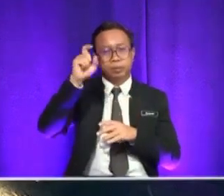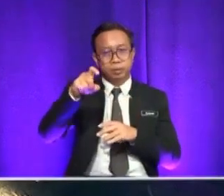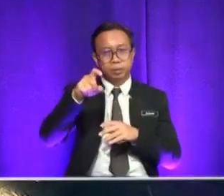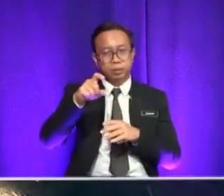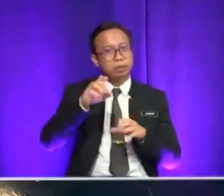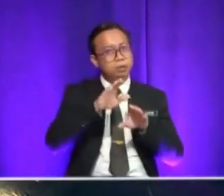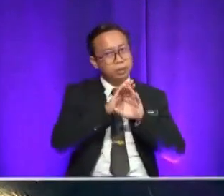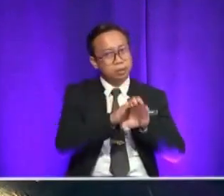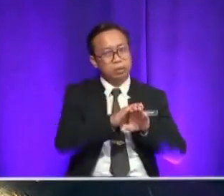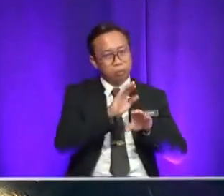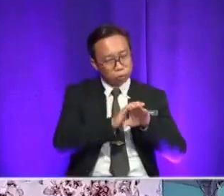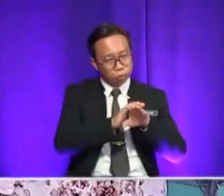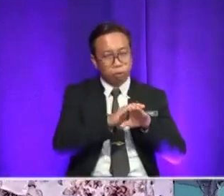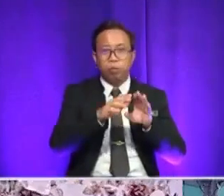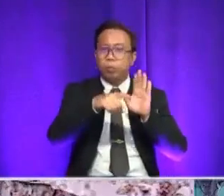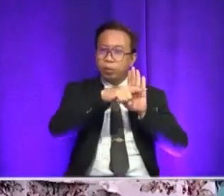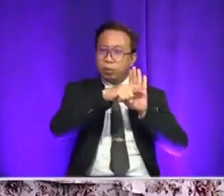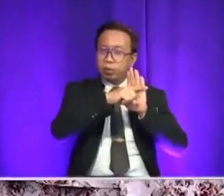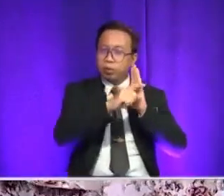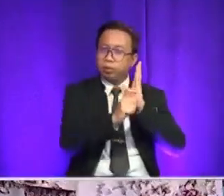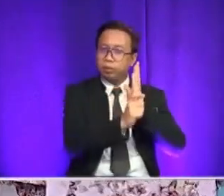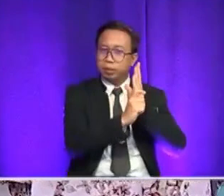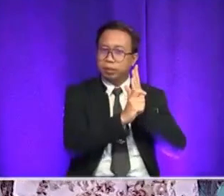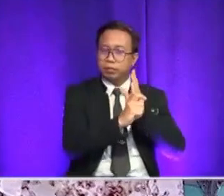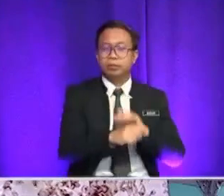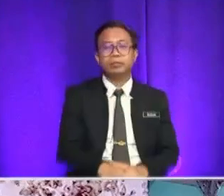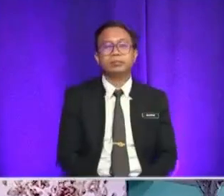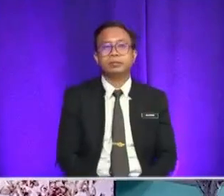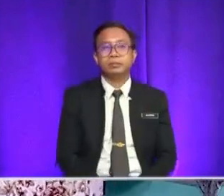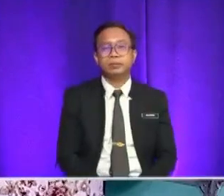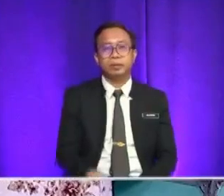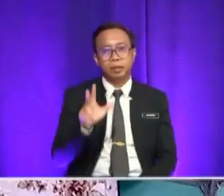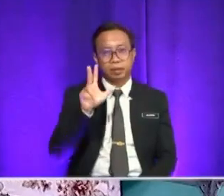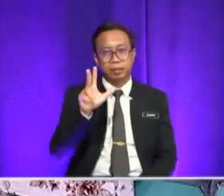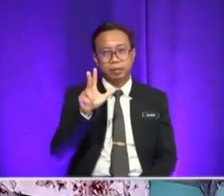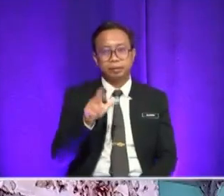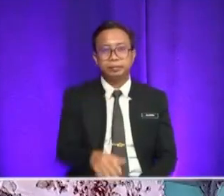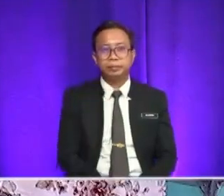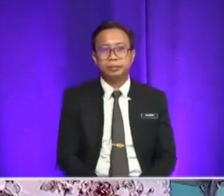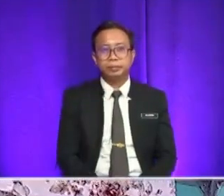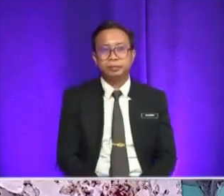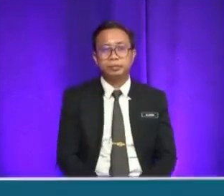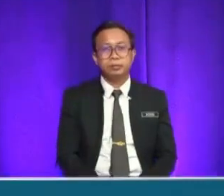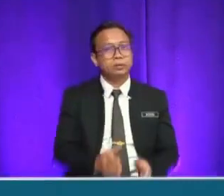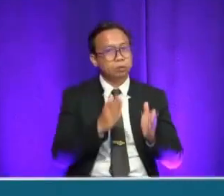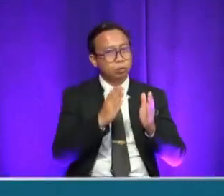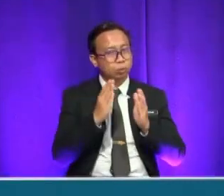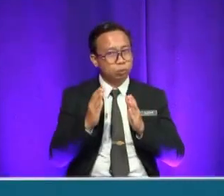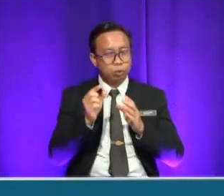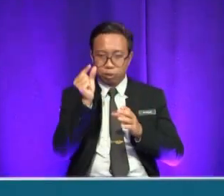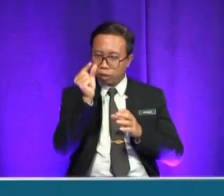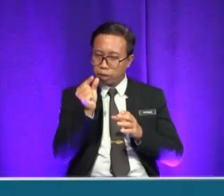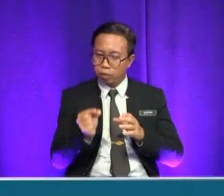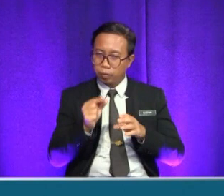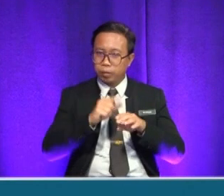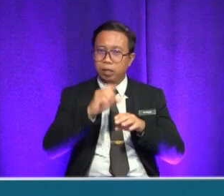merah, mesti sentuh positif, prop hitam mesti sentuh negatif. Okey. Yang ketiga, melaraskan jarum penunjuk pada kedudukan